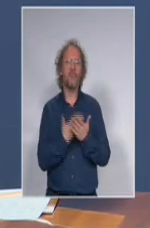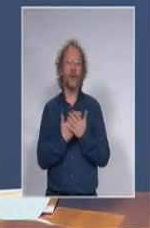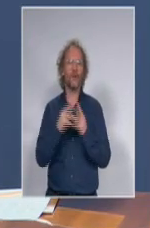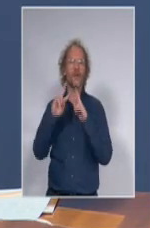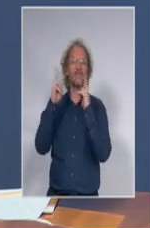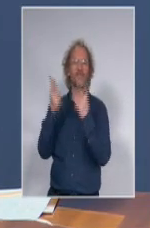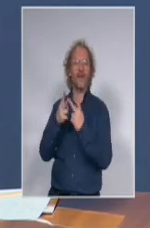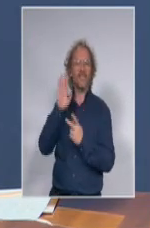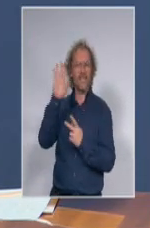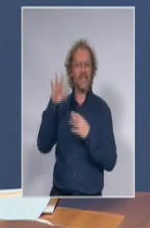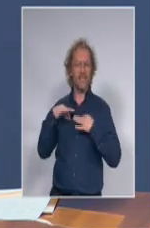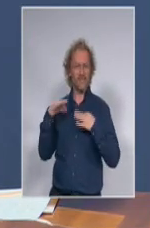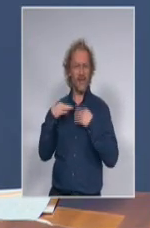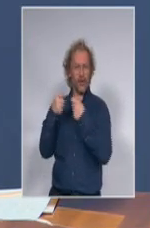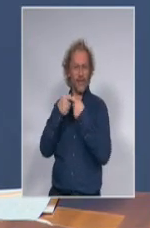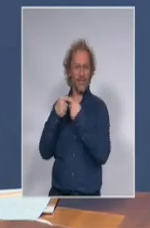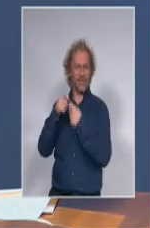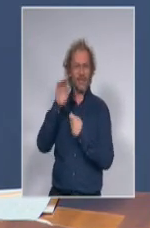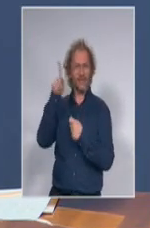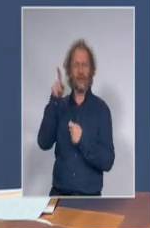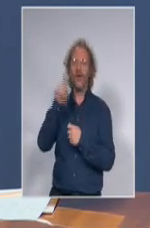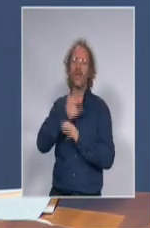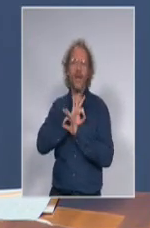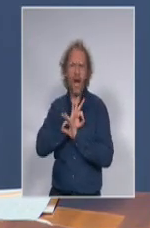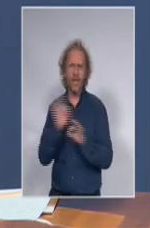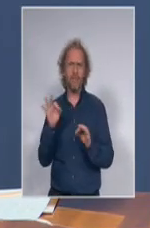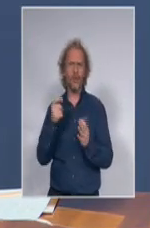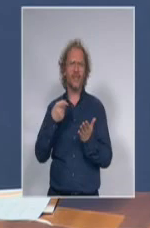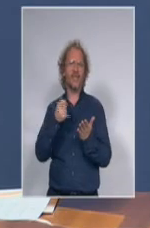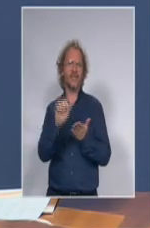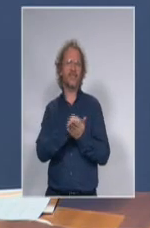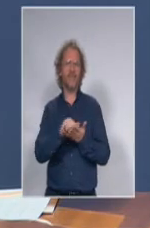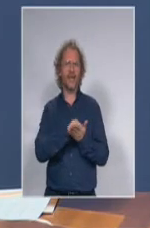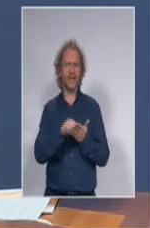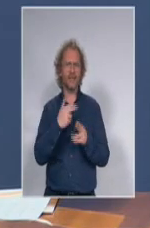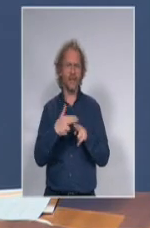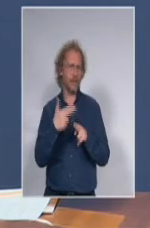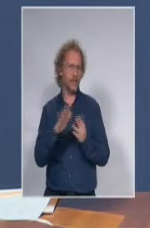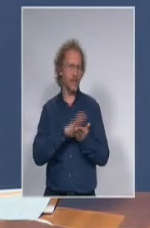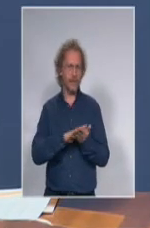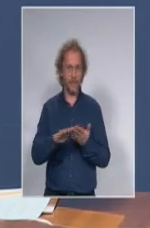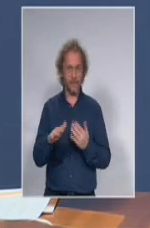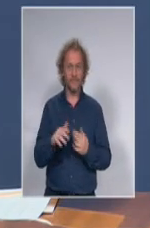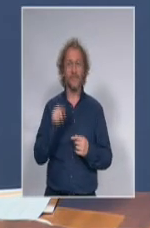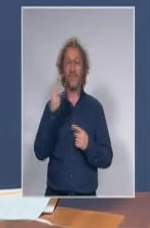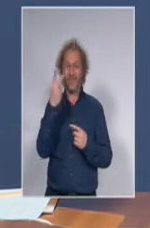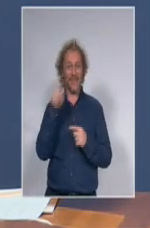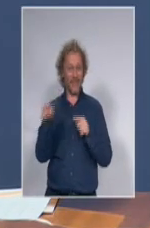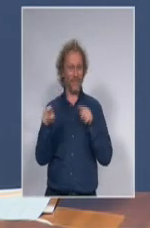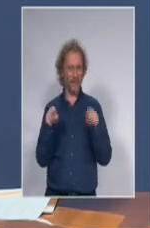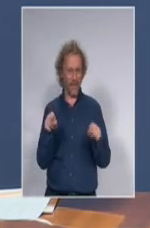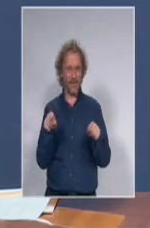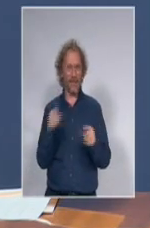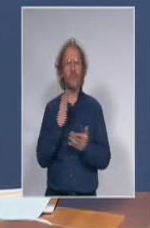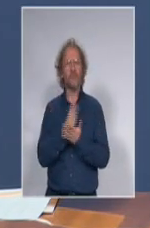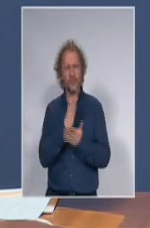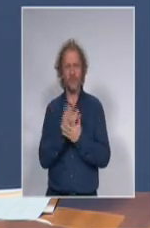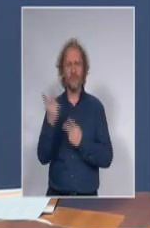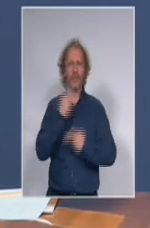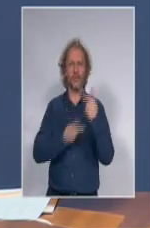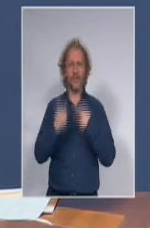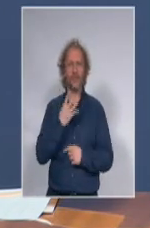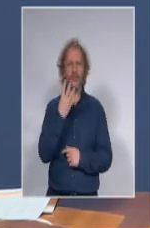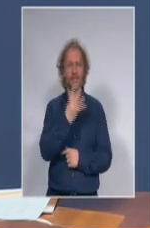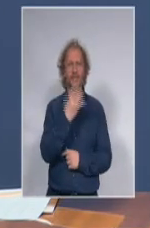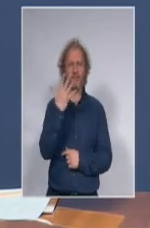organizacija kao najbolje dezinfekciono sredstvo. Dakle, i svakog dana će samo ta dva vodovoda proizvoditi 45.000 litara tog rastvora, čime